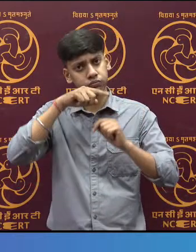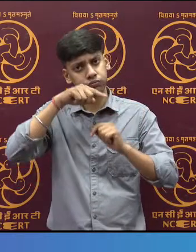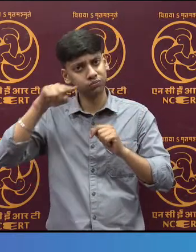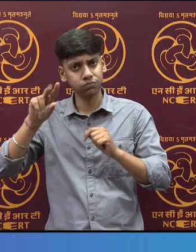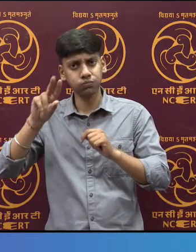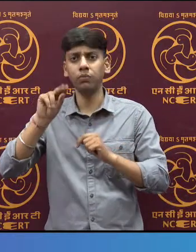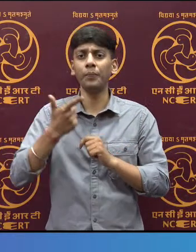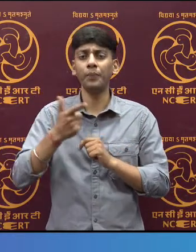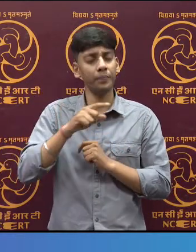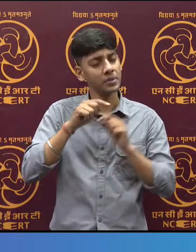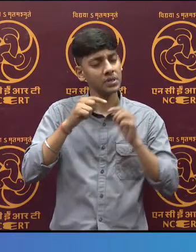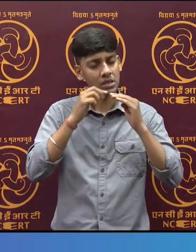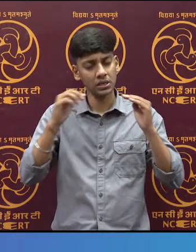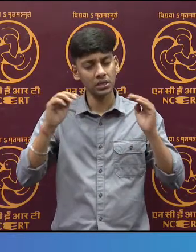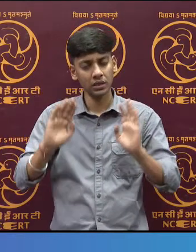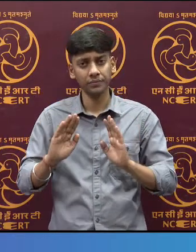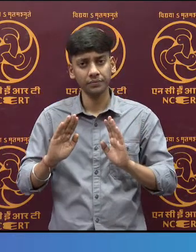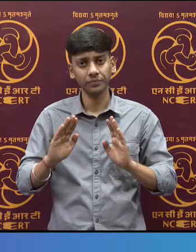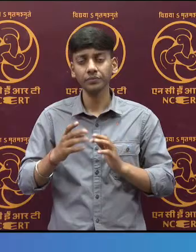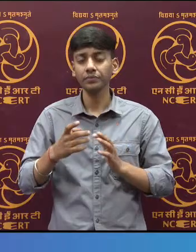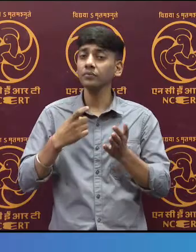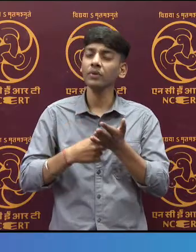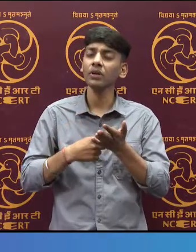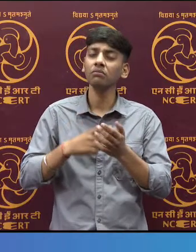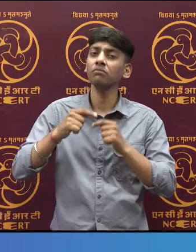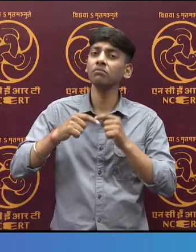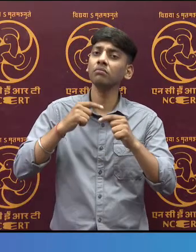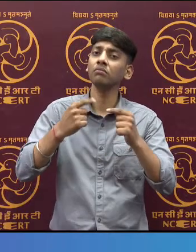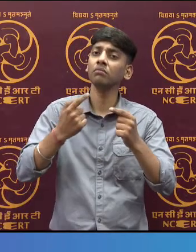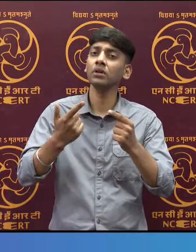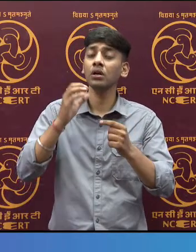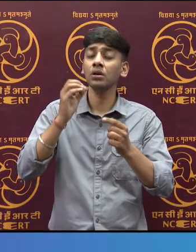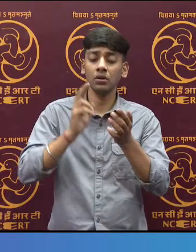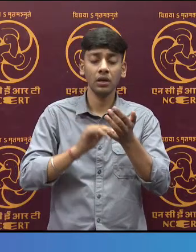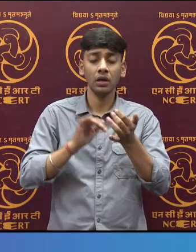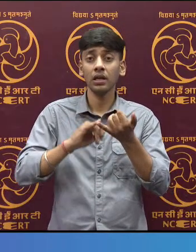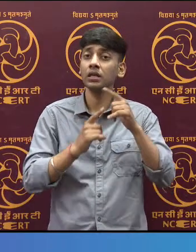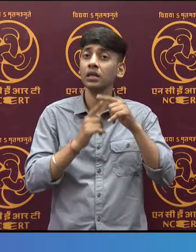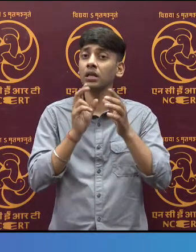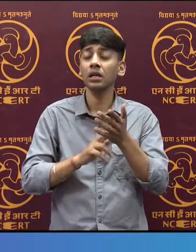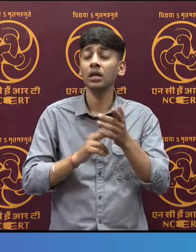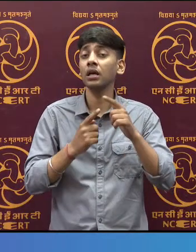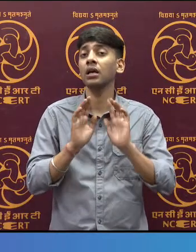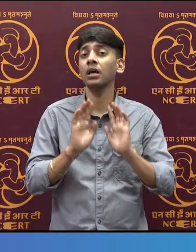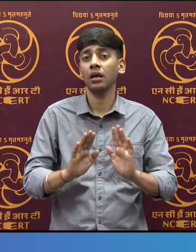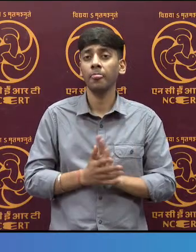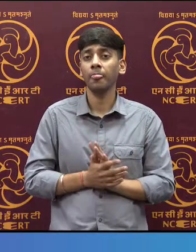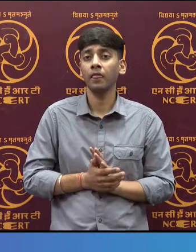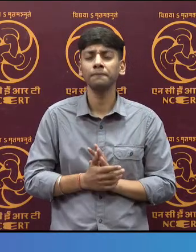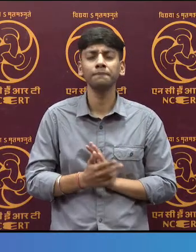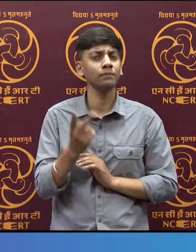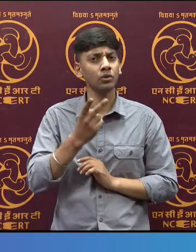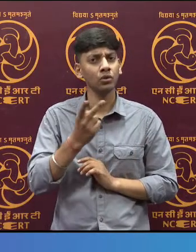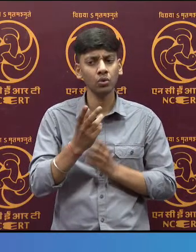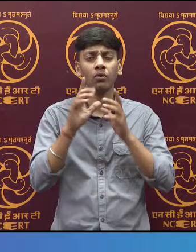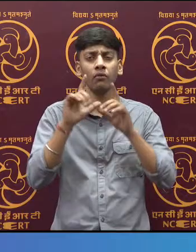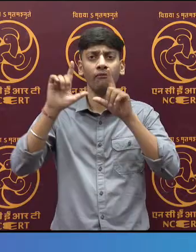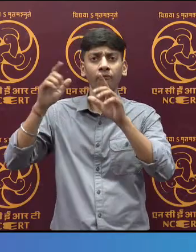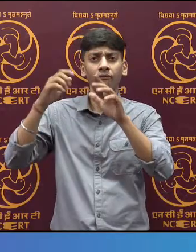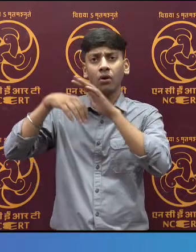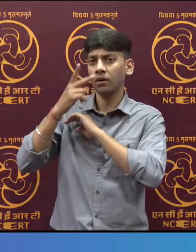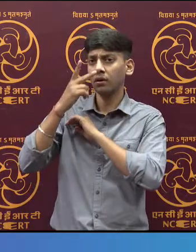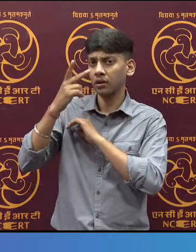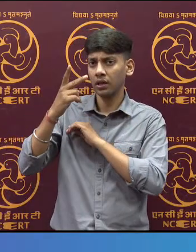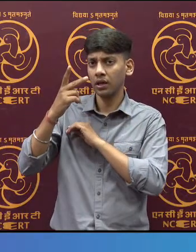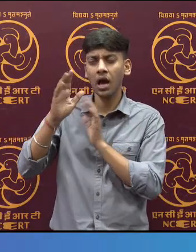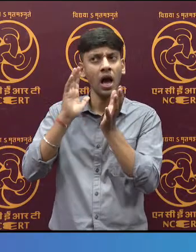की value निकल के आएगी, that will always remain constant. Now, in this two particular figures, you can see that Earth